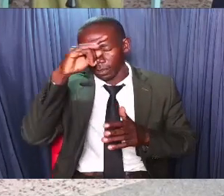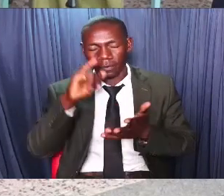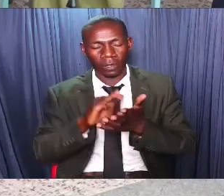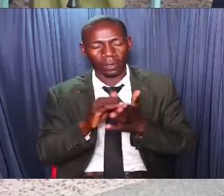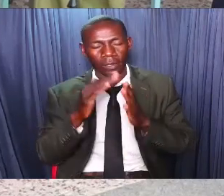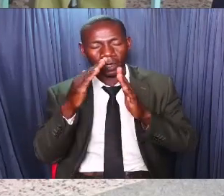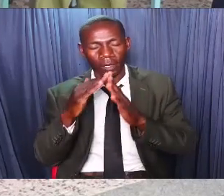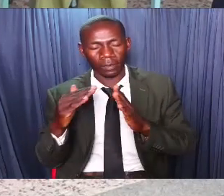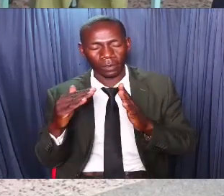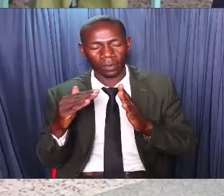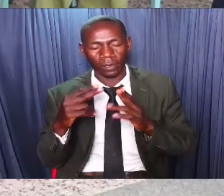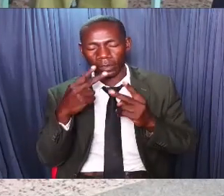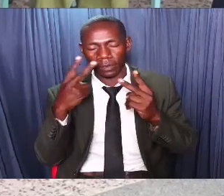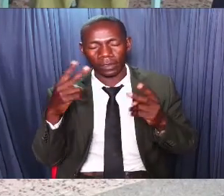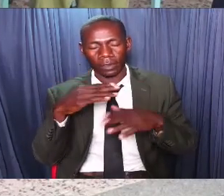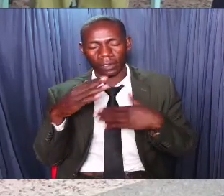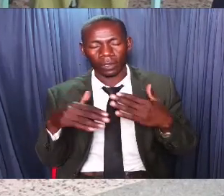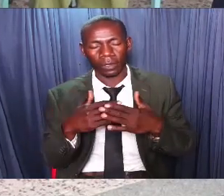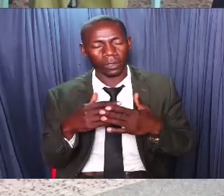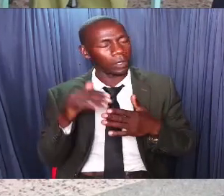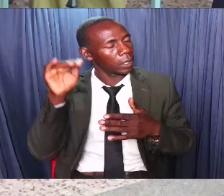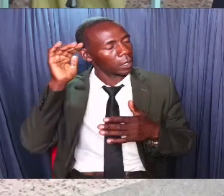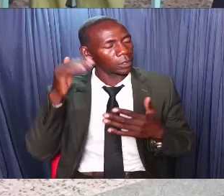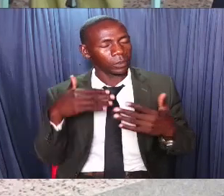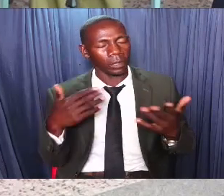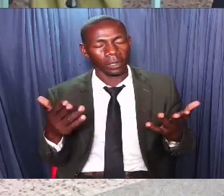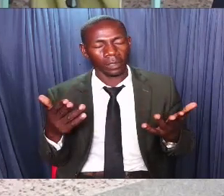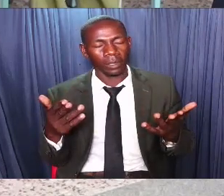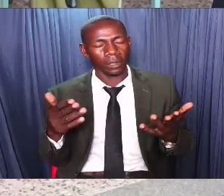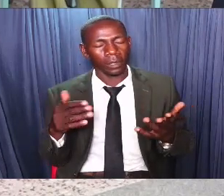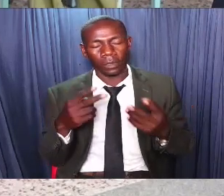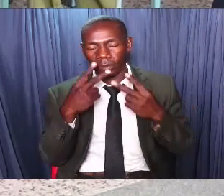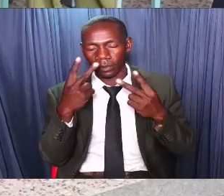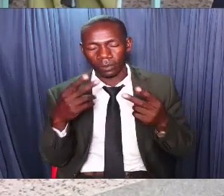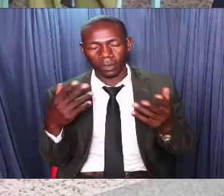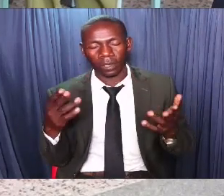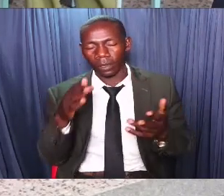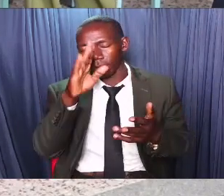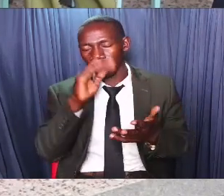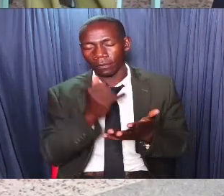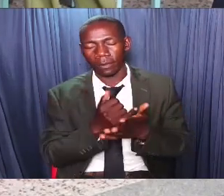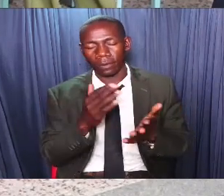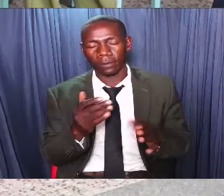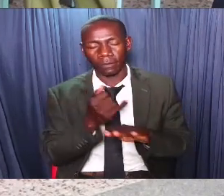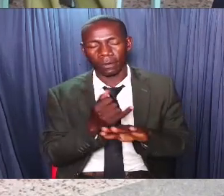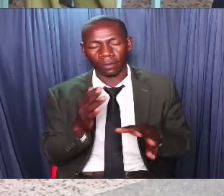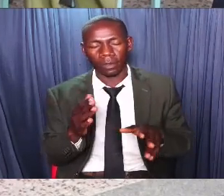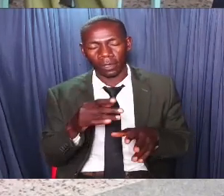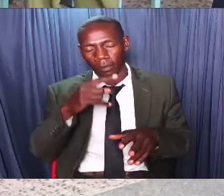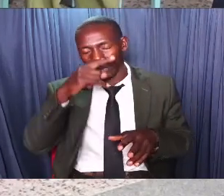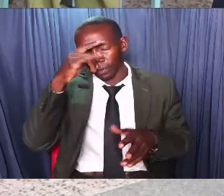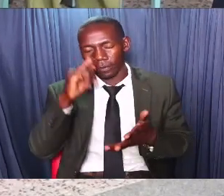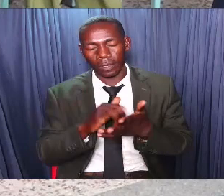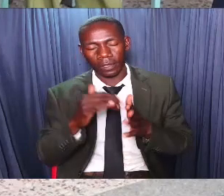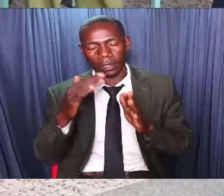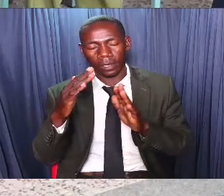ile Bwana, tumeyaona haya Bwana. Tungeasikia wapi Bwana? Tungeona wapi Mungu wa mazilishi kama si kwa ajili ya nyumba